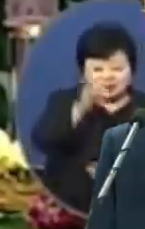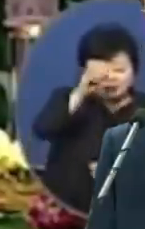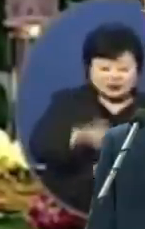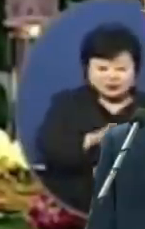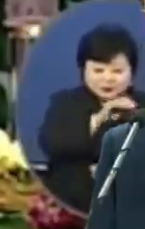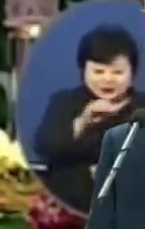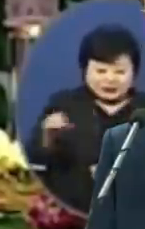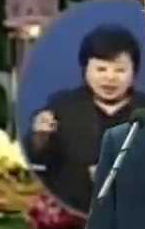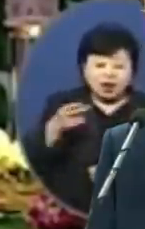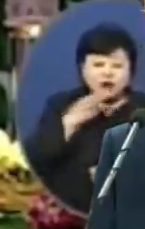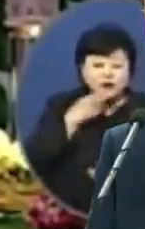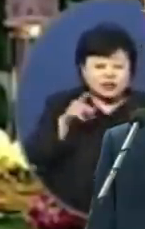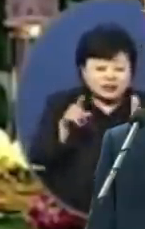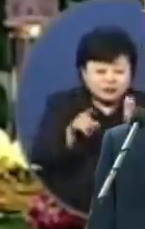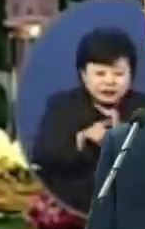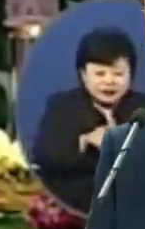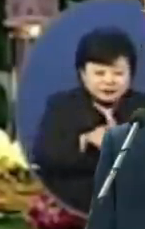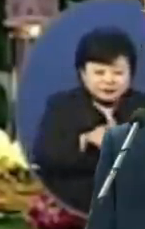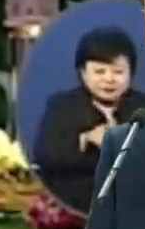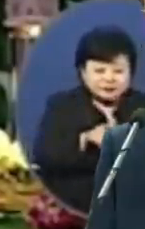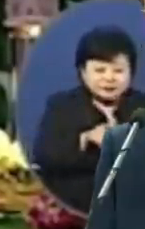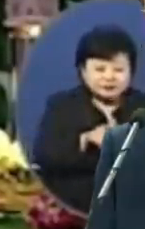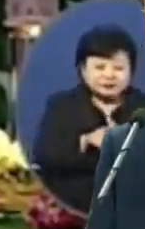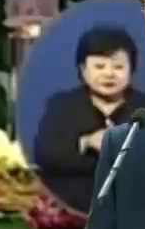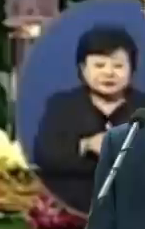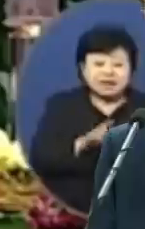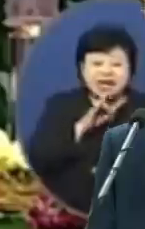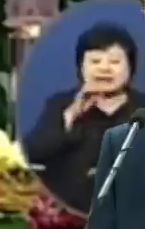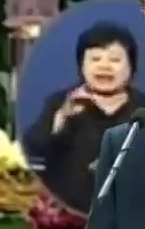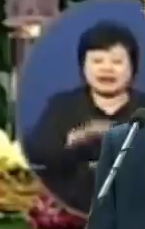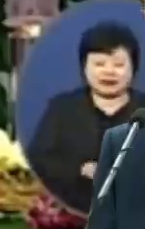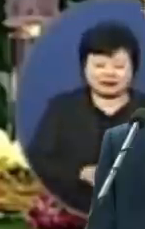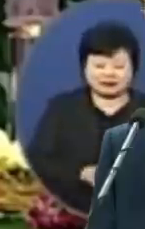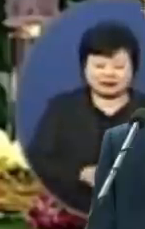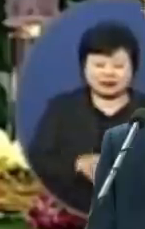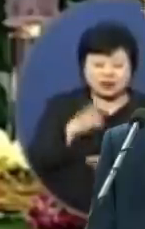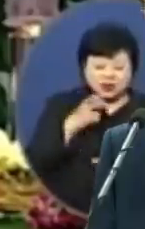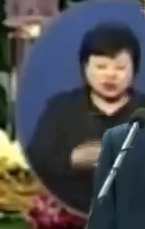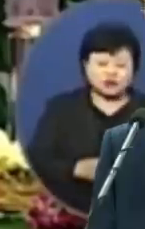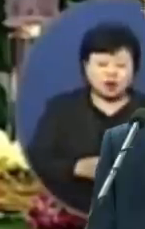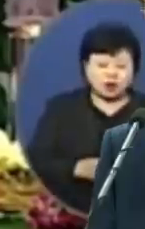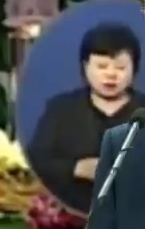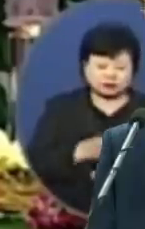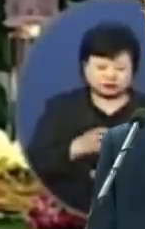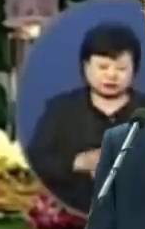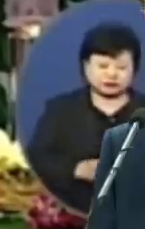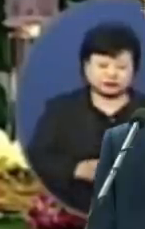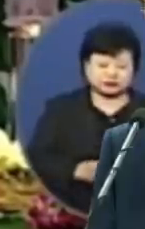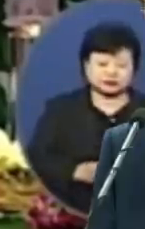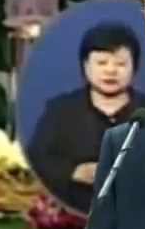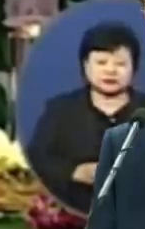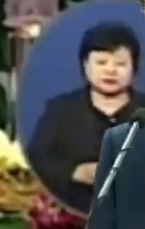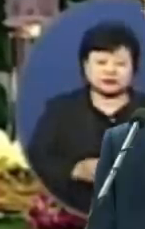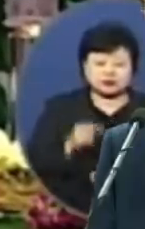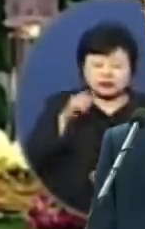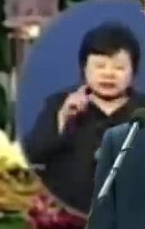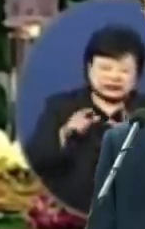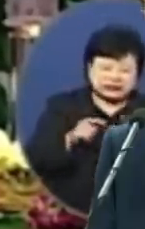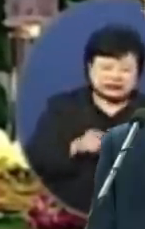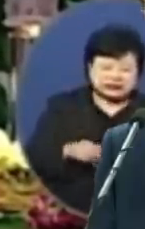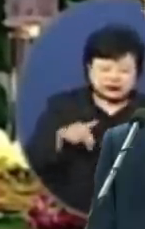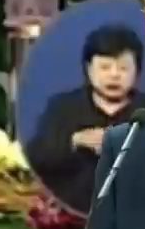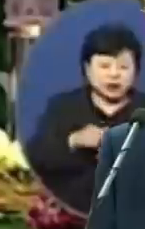없는 신앙을 살아서는 안 되는 것입니다. 율법이나 의식적인 종교를